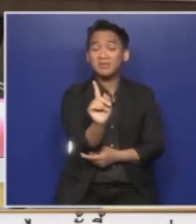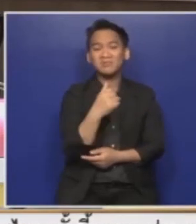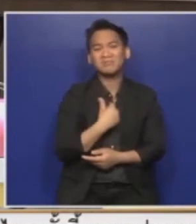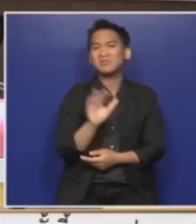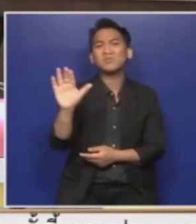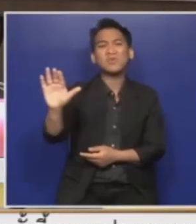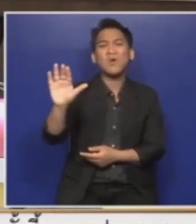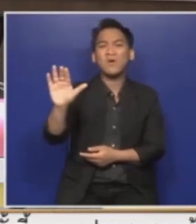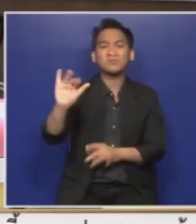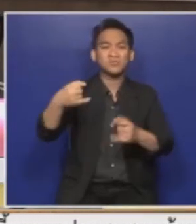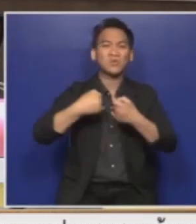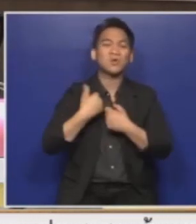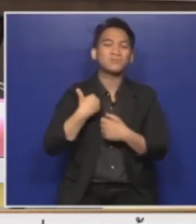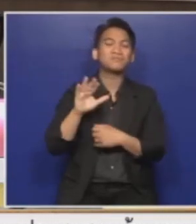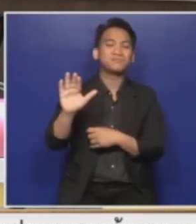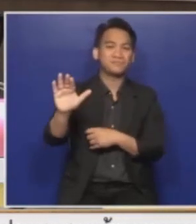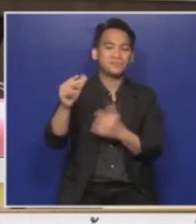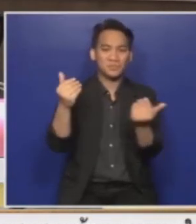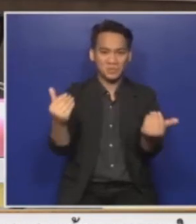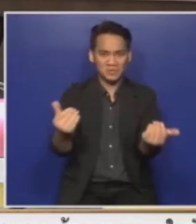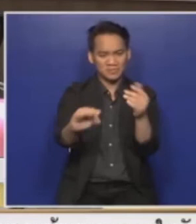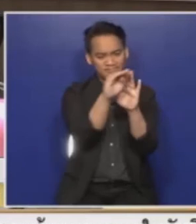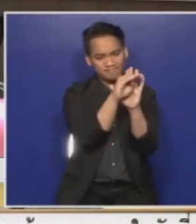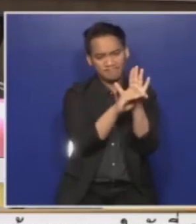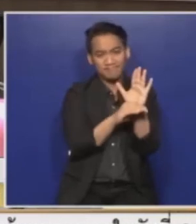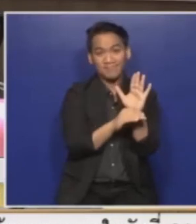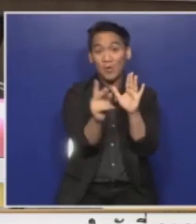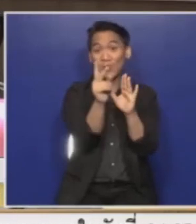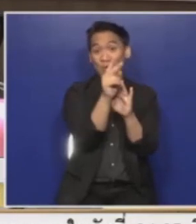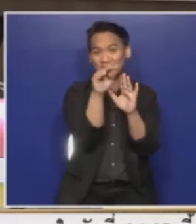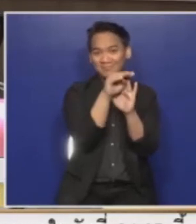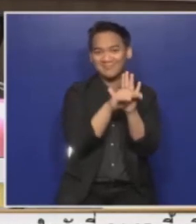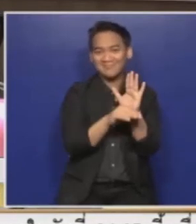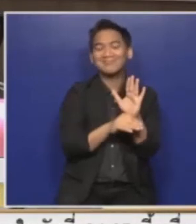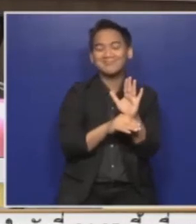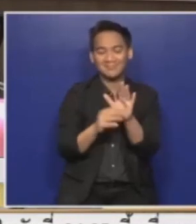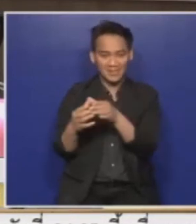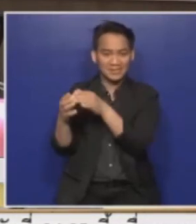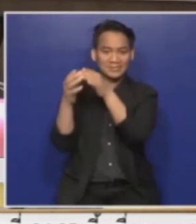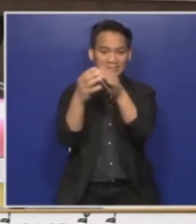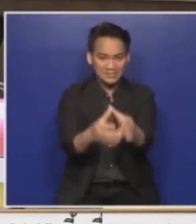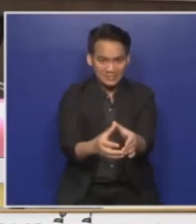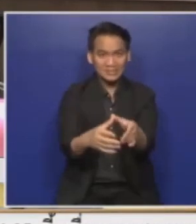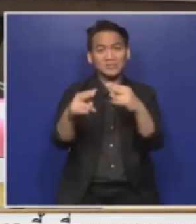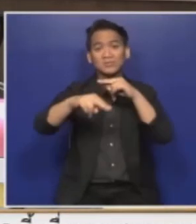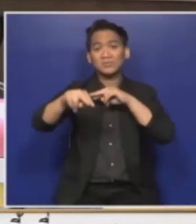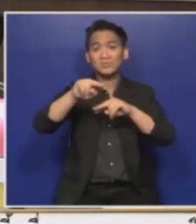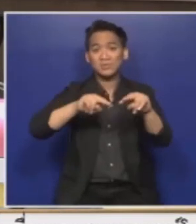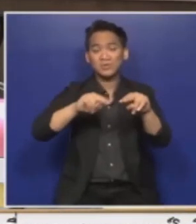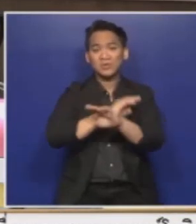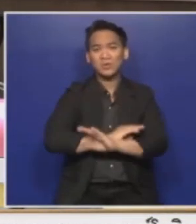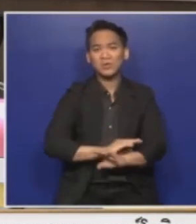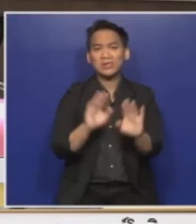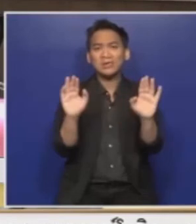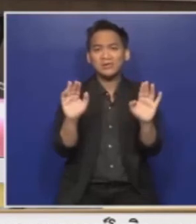ทั้งหมดขอให้เงื่อนไขใหม่ของกระทรวงเกษตรนะครับช่วยไปสำรวจมายกเลิกนะครับการ